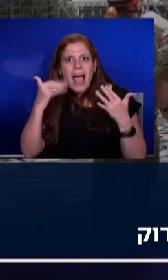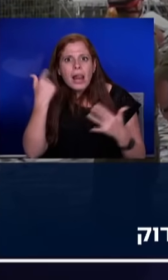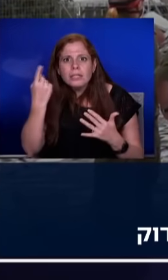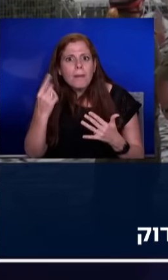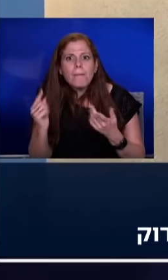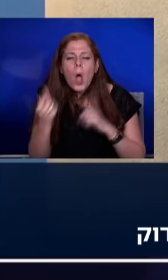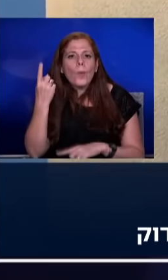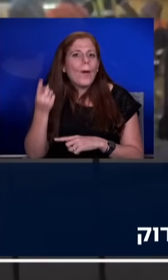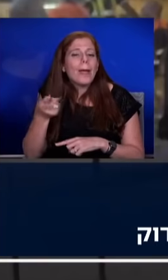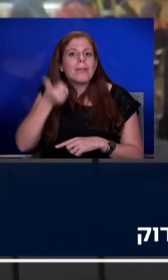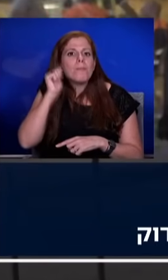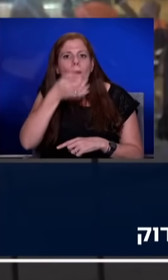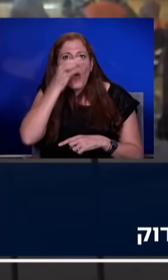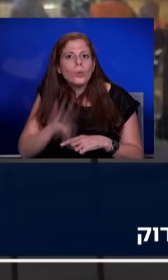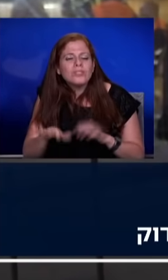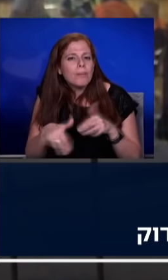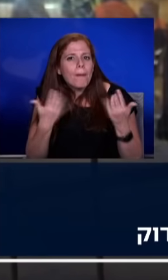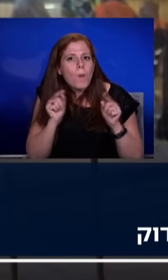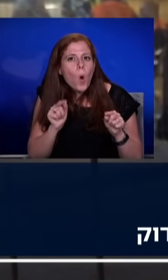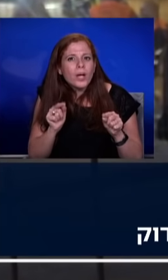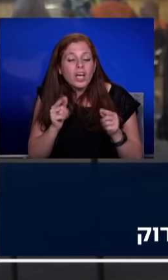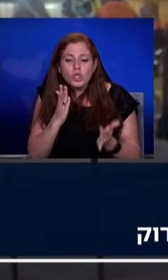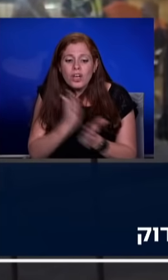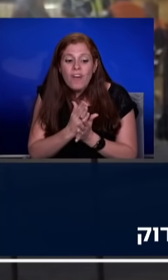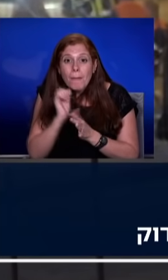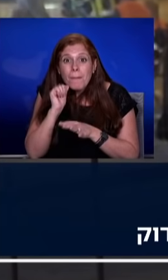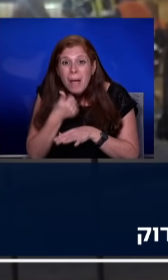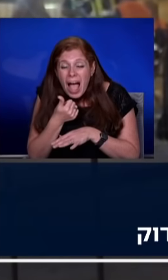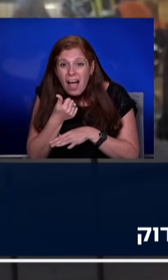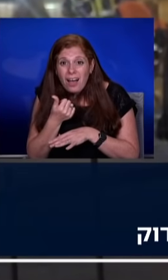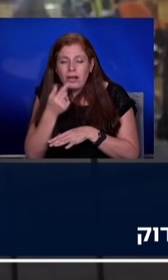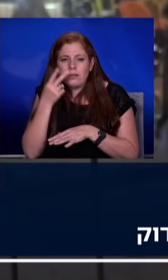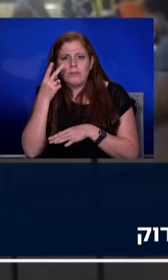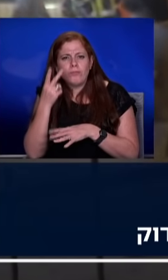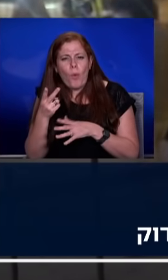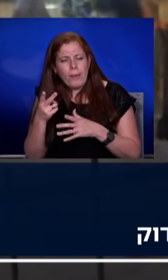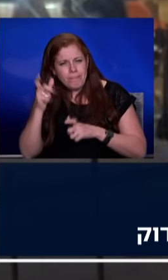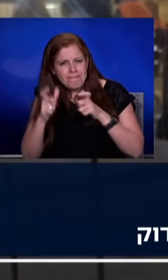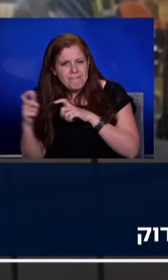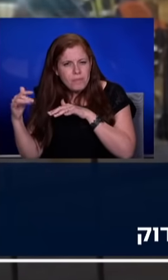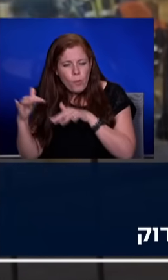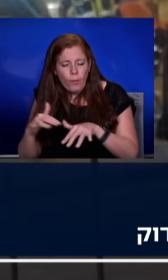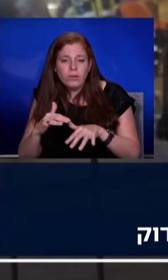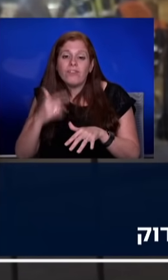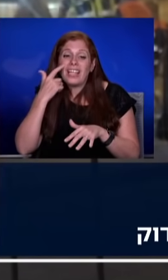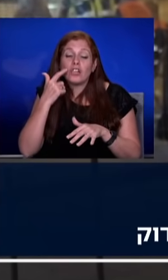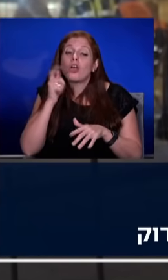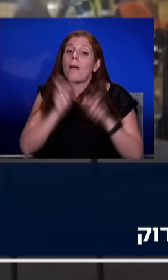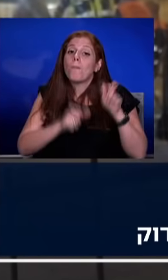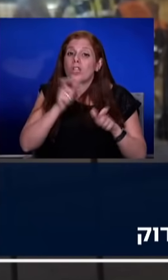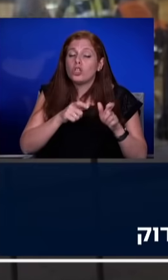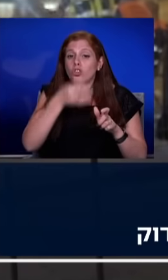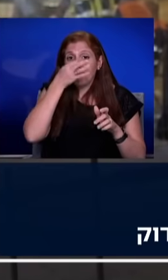אותם אתמול בשעות הבוקר, שכבר ממחר אנחנו נראה כאן כוחות גדולים מאוד, וייתכן שגם פינויים נוספים